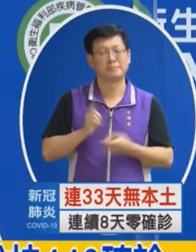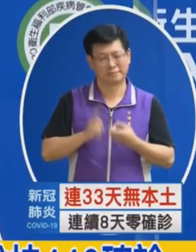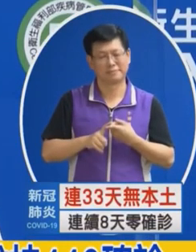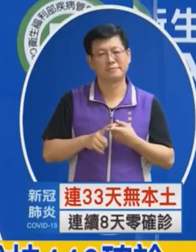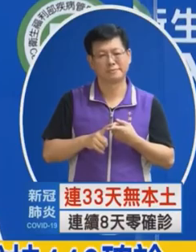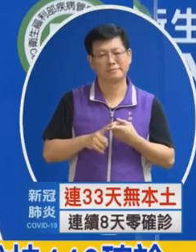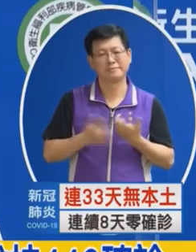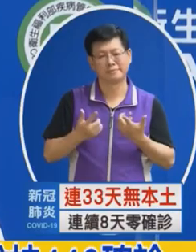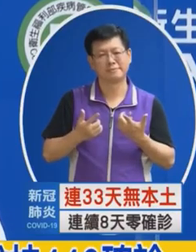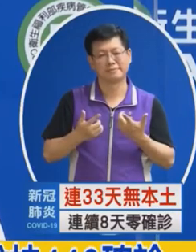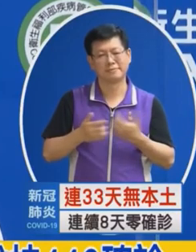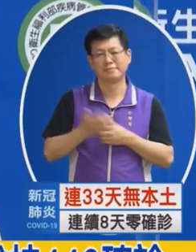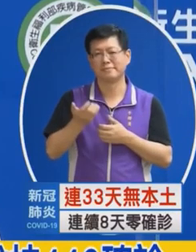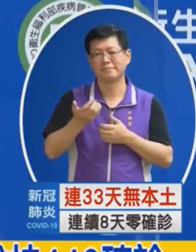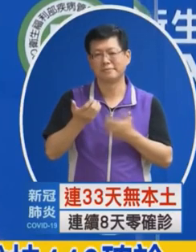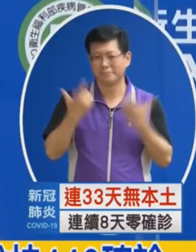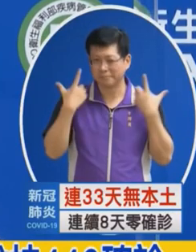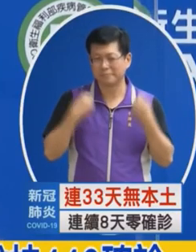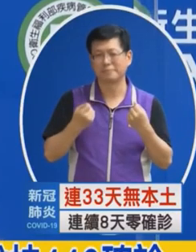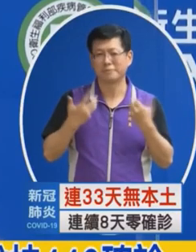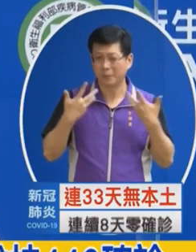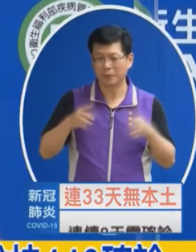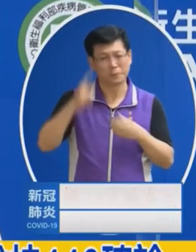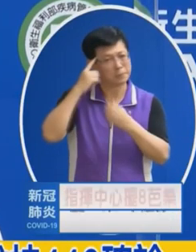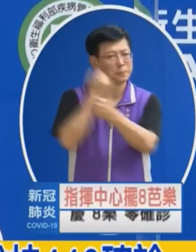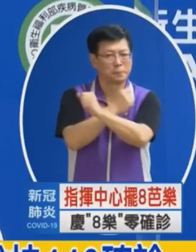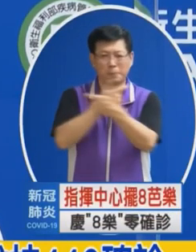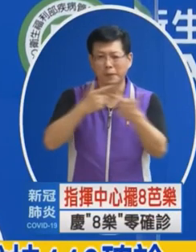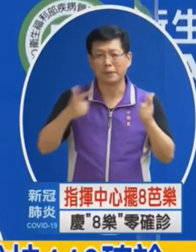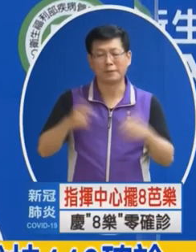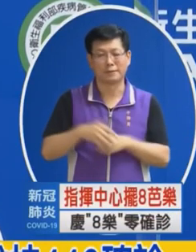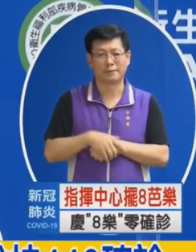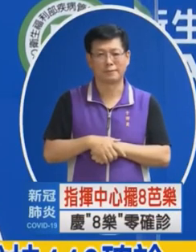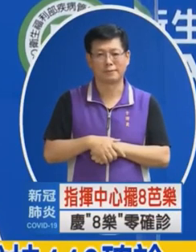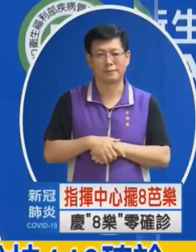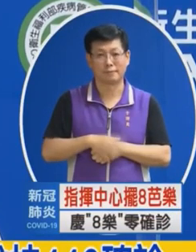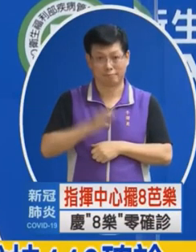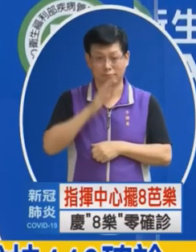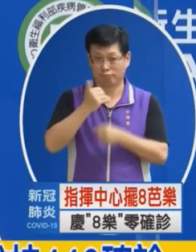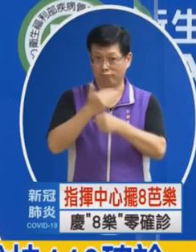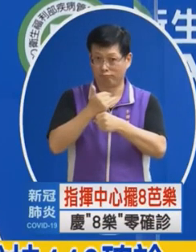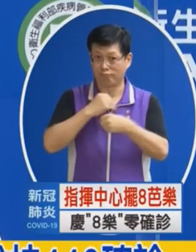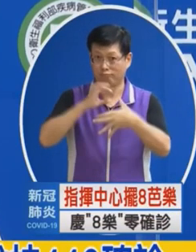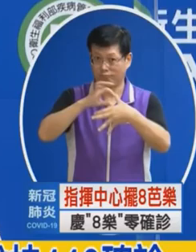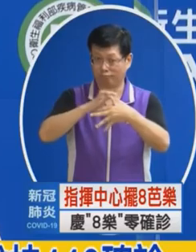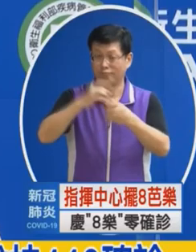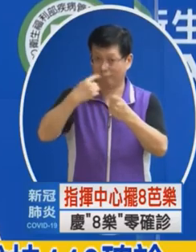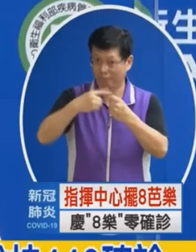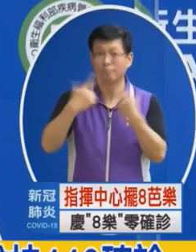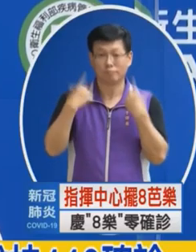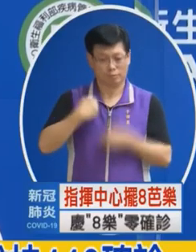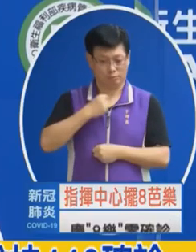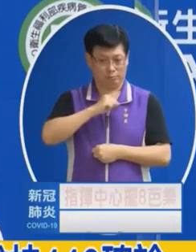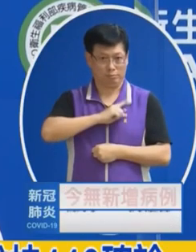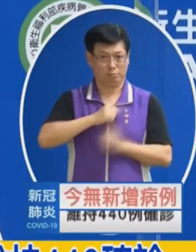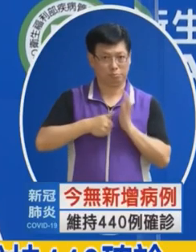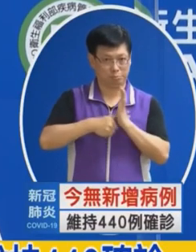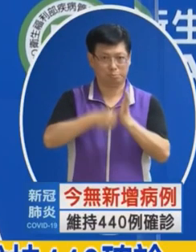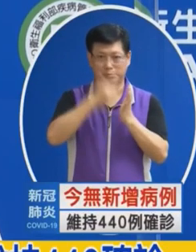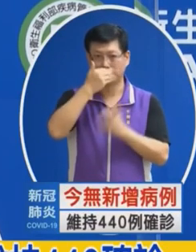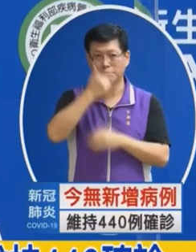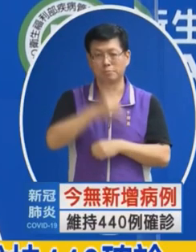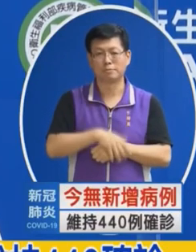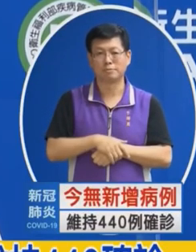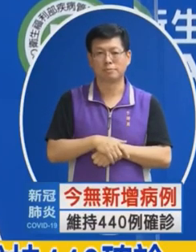对，那基本上当然有很多的考虑了哈，不过这卤肉饭是一个本土的小吃